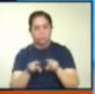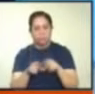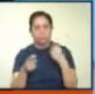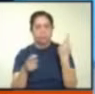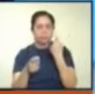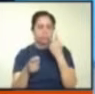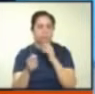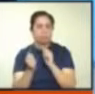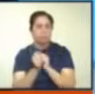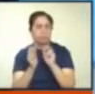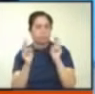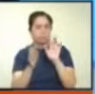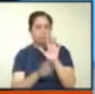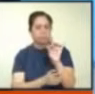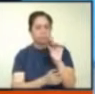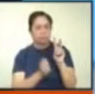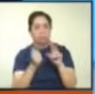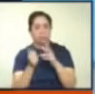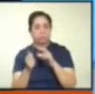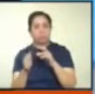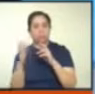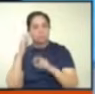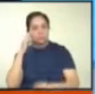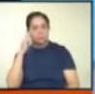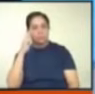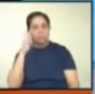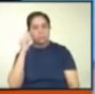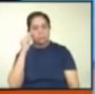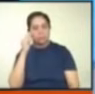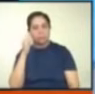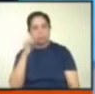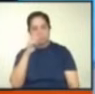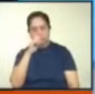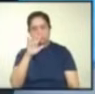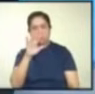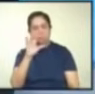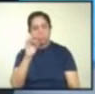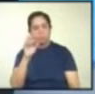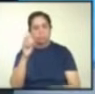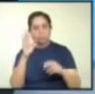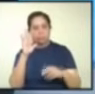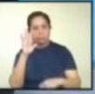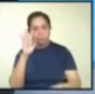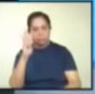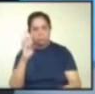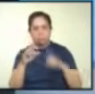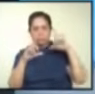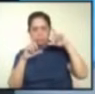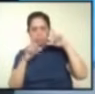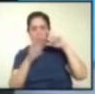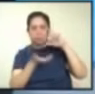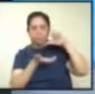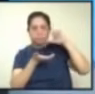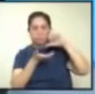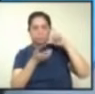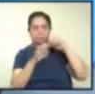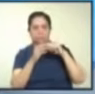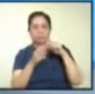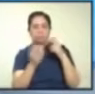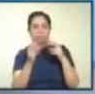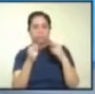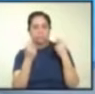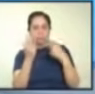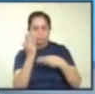massacre. Ang tinatawag na 58 victim ay si Reynaldo Bebot Momay, 64 years old, isang photojournalist ng weekly na Takurong Midland